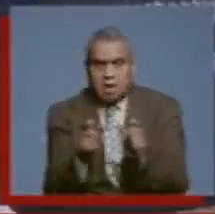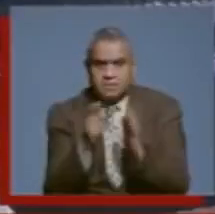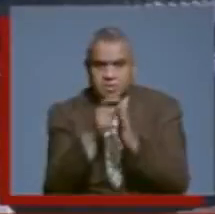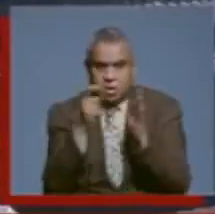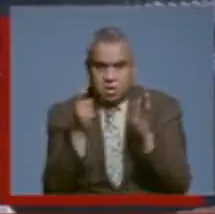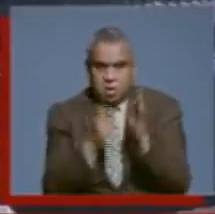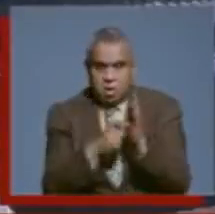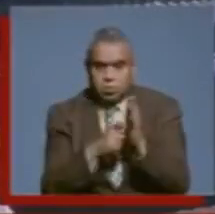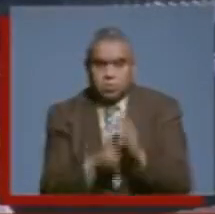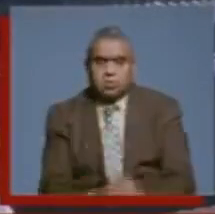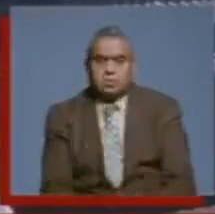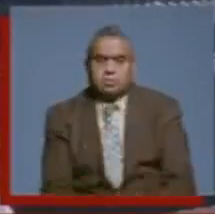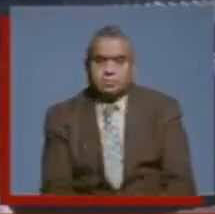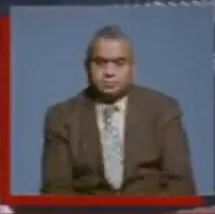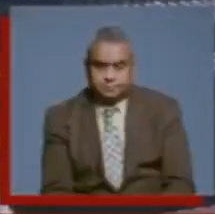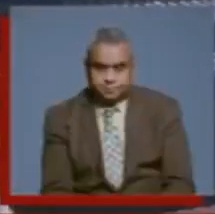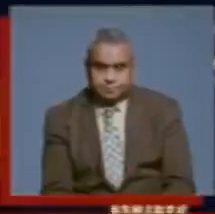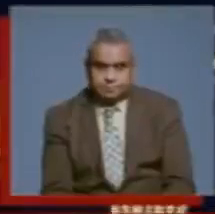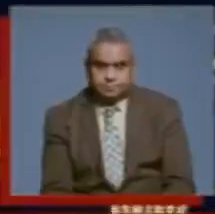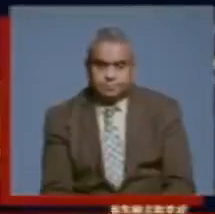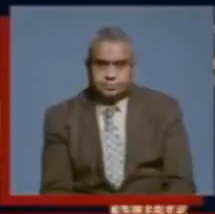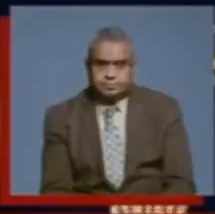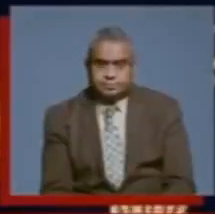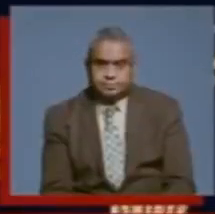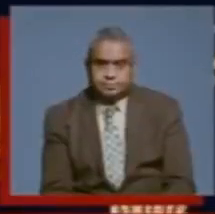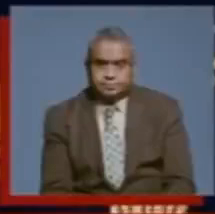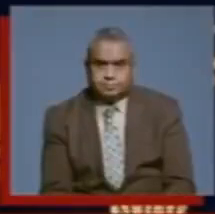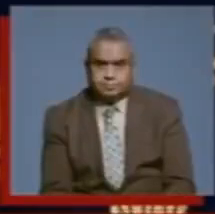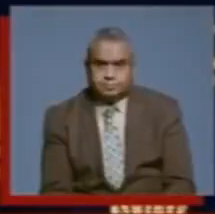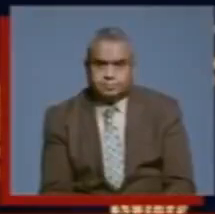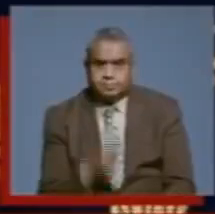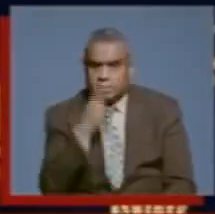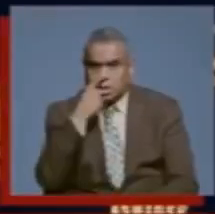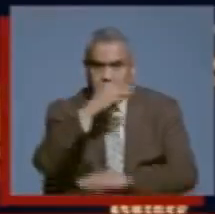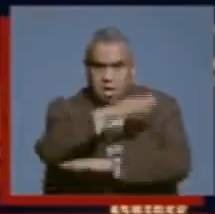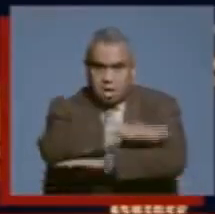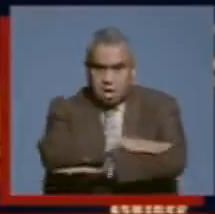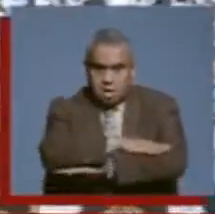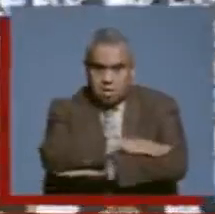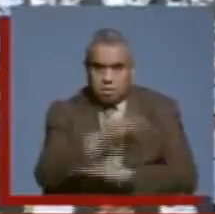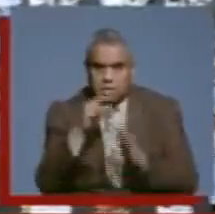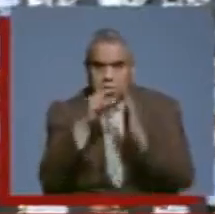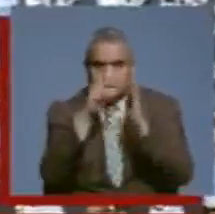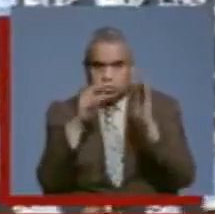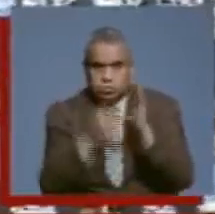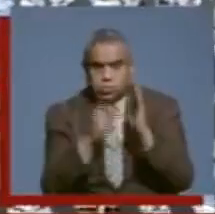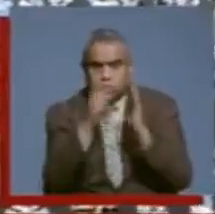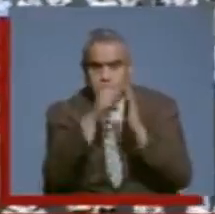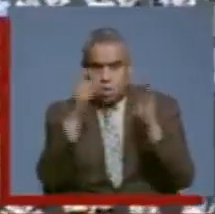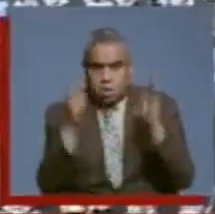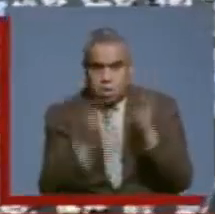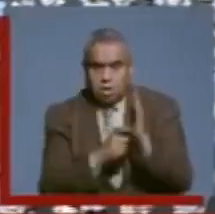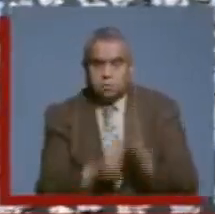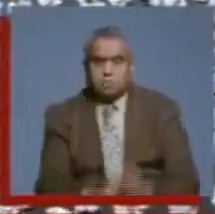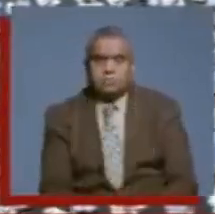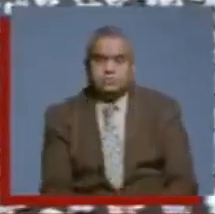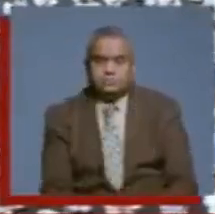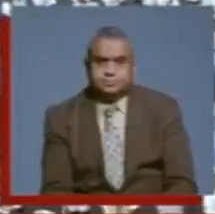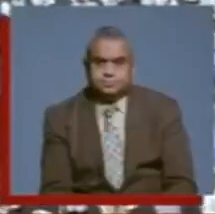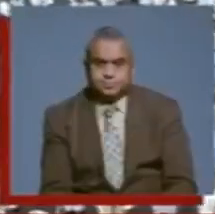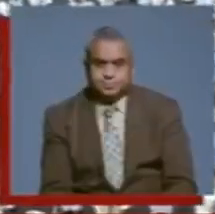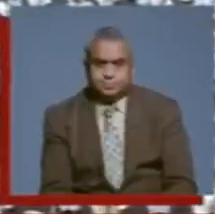أن أحافظ على النظام الجمهوري. وأن أحترم الدستور والقانون. وأن أحترم الدستور